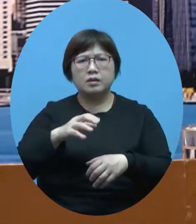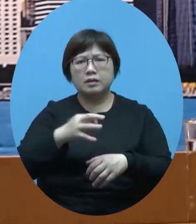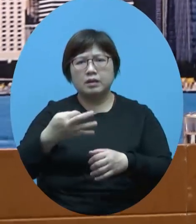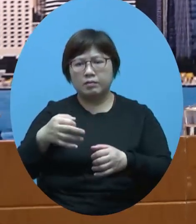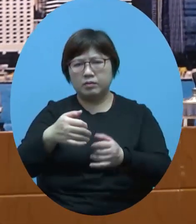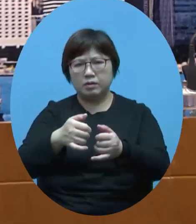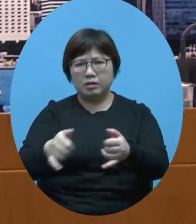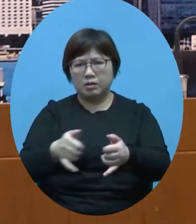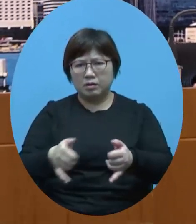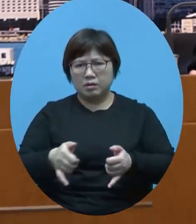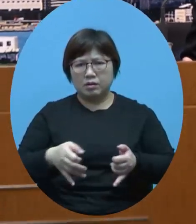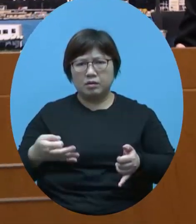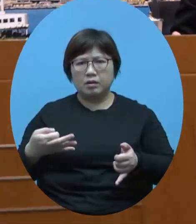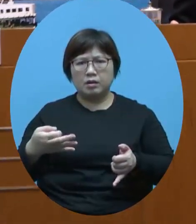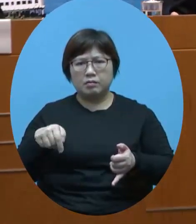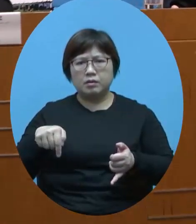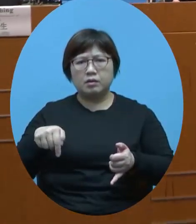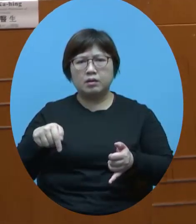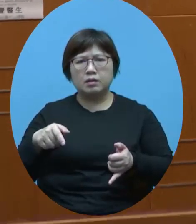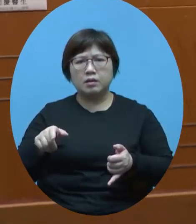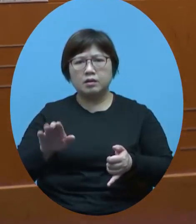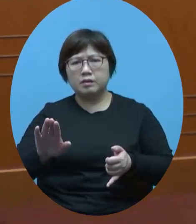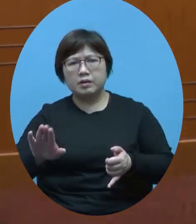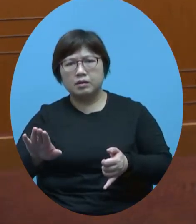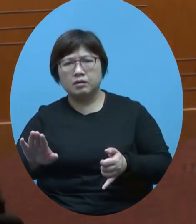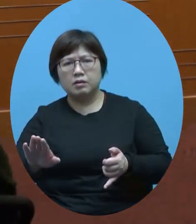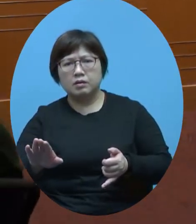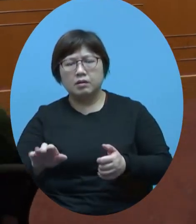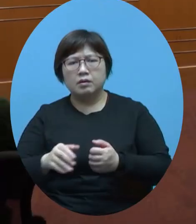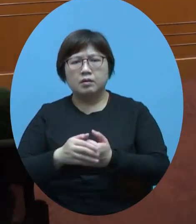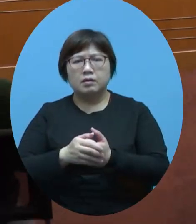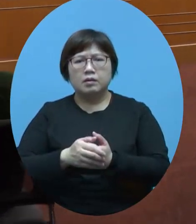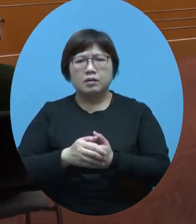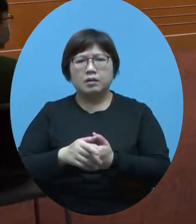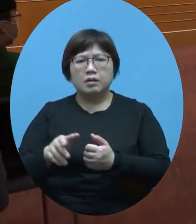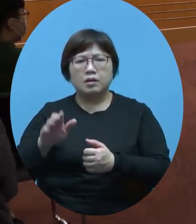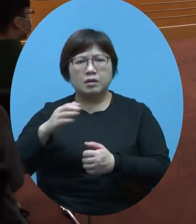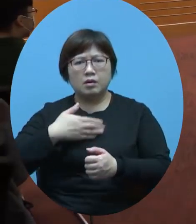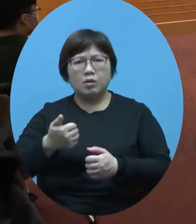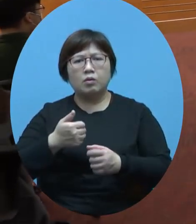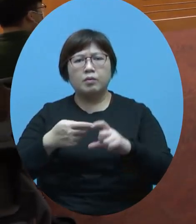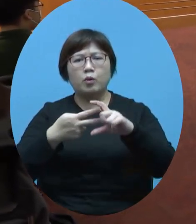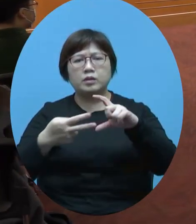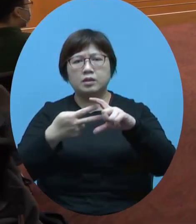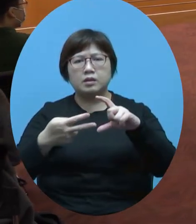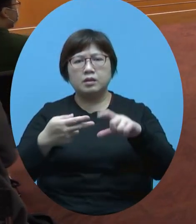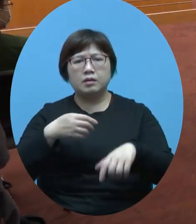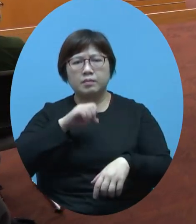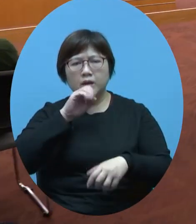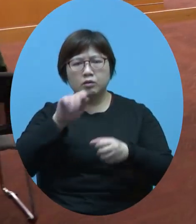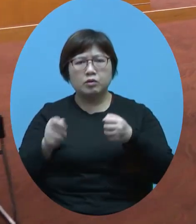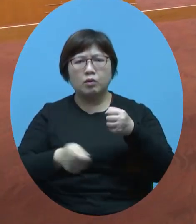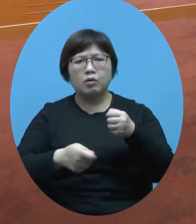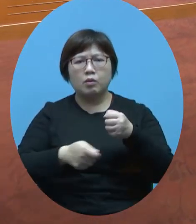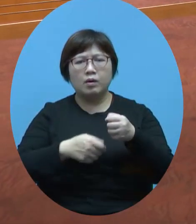第三行，係，前面。 兩位 TVB 嘅，都想問翻咧，即係個銅鑼灣卡拉